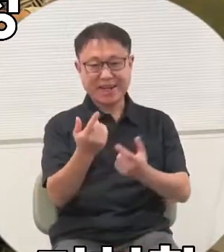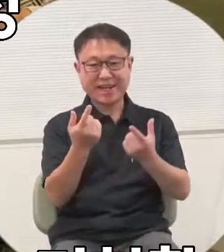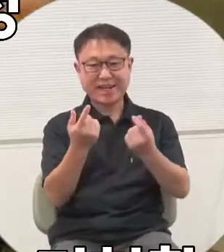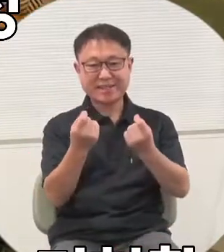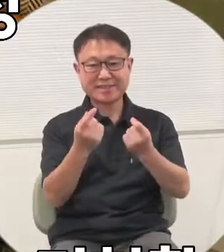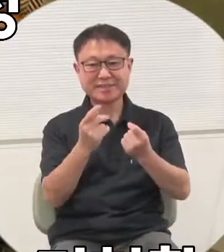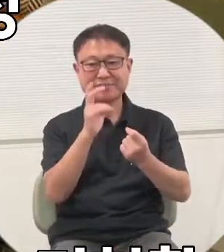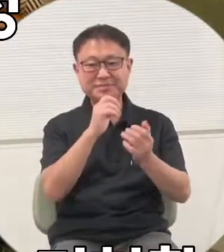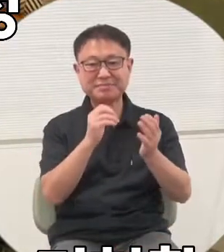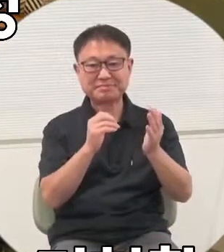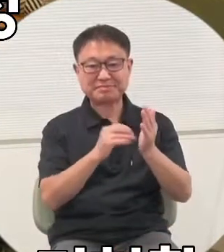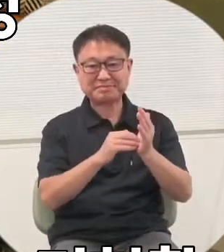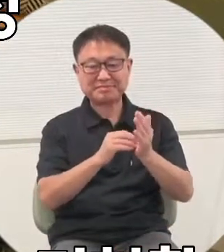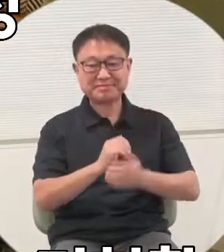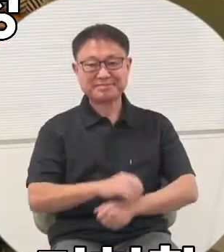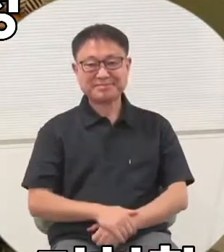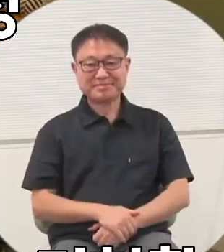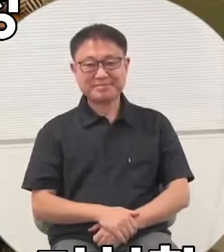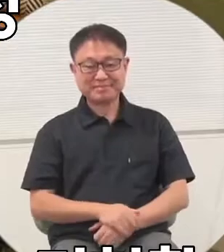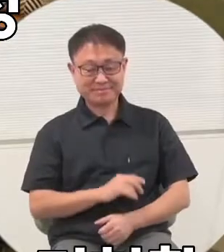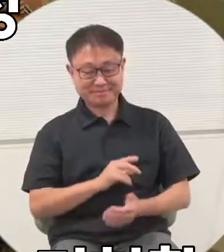듣고 오셨고요. 오,